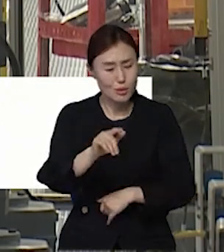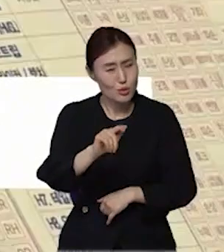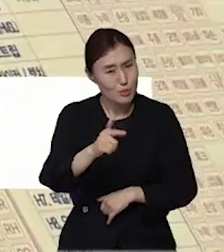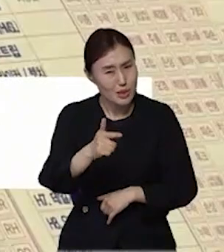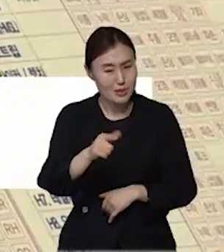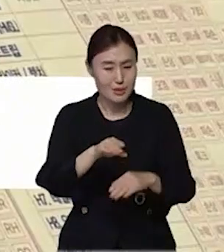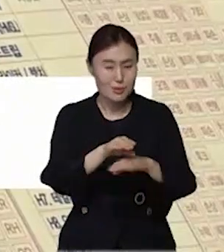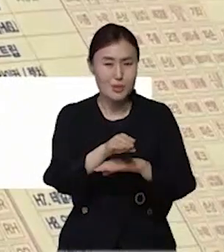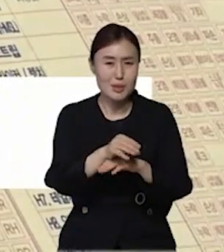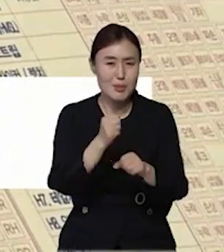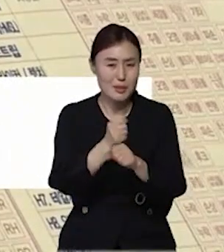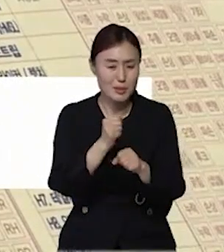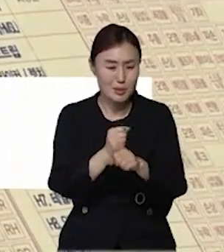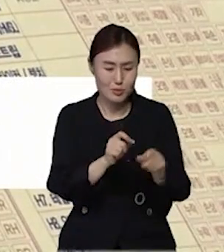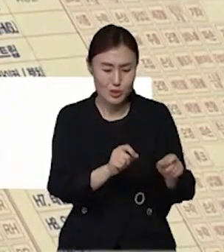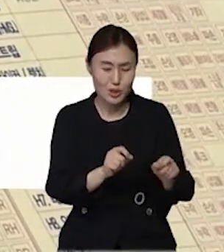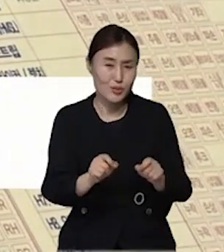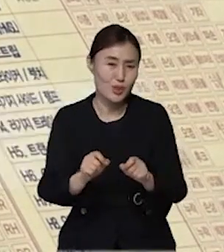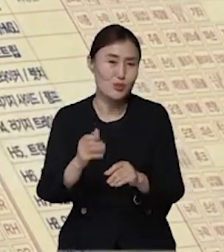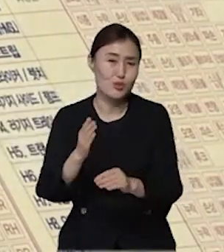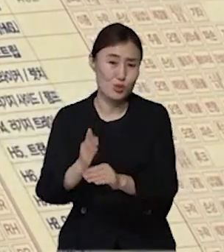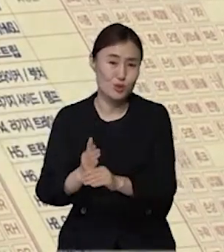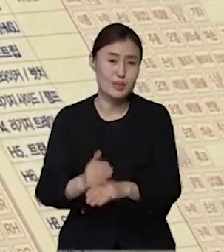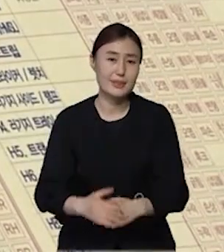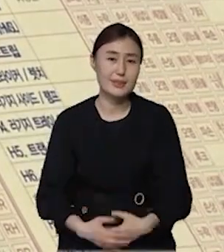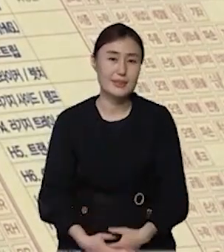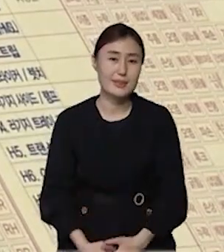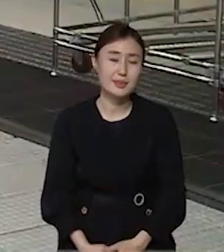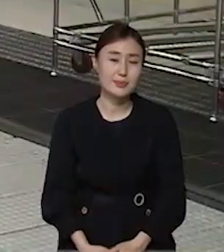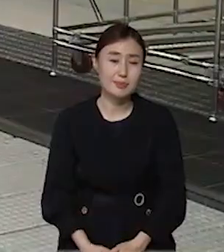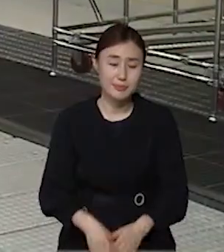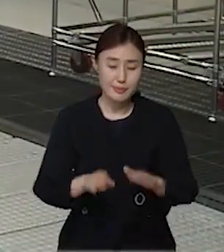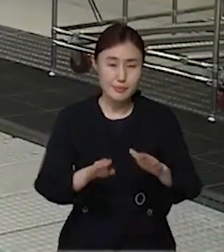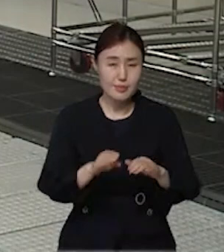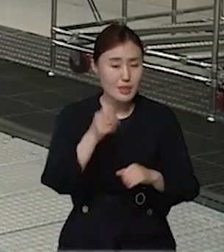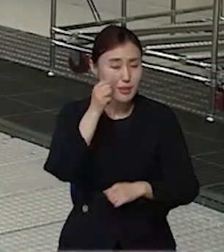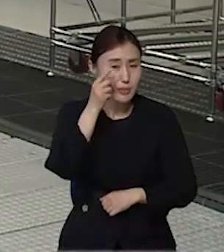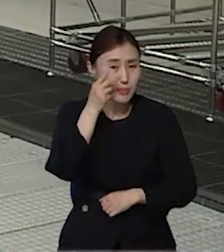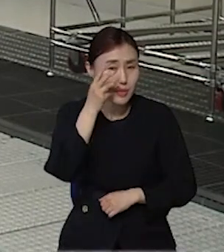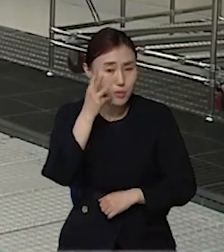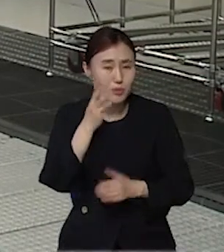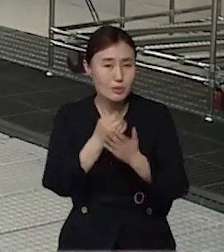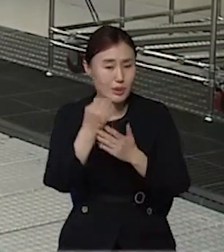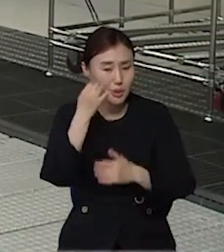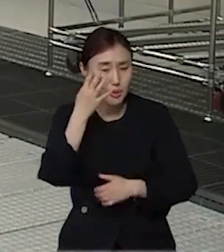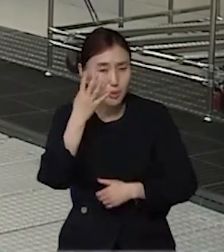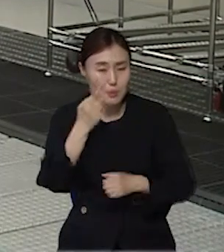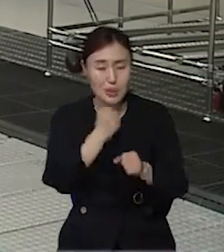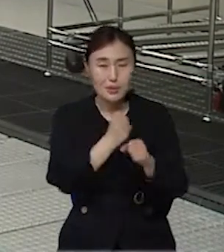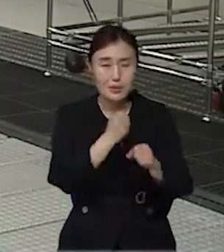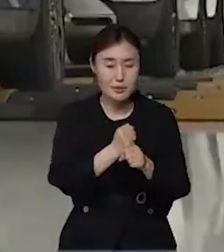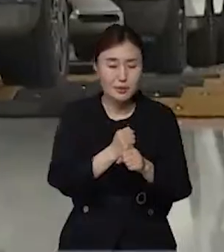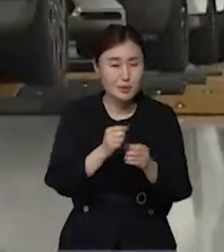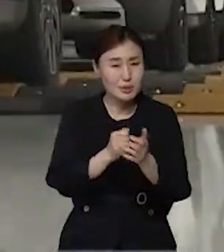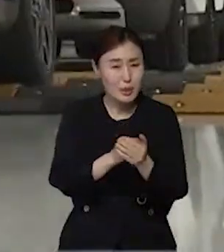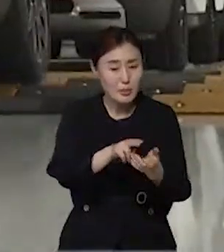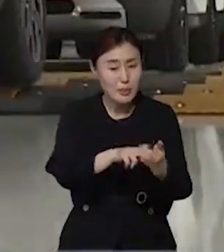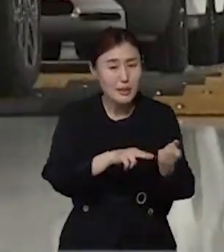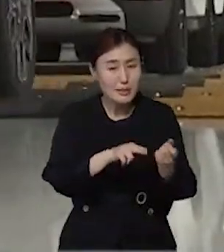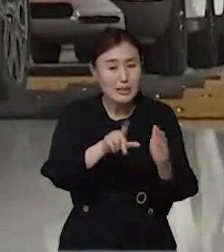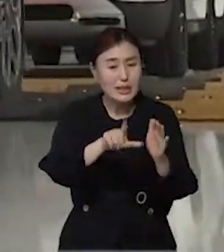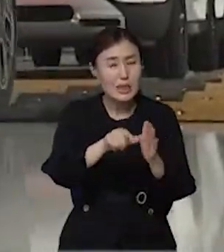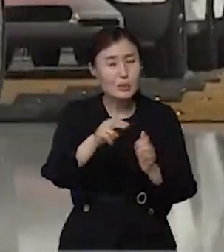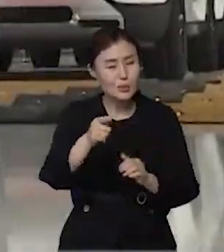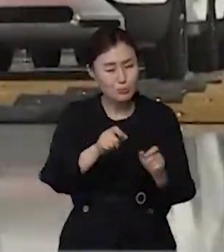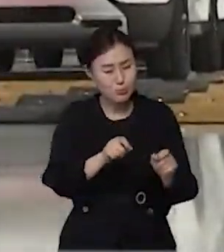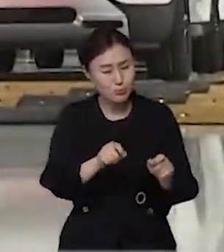600여 대가 생산 차질을 빚을 것으로 예상됩니다. 현재 3개월에서 4개월가량 소요되는 차량 출고일도 더